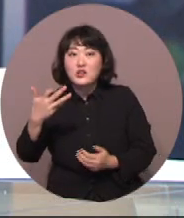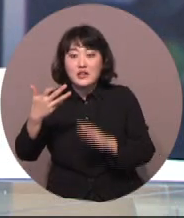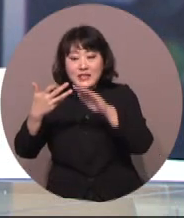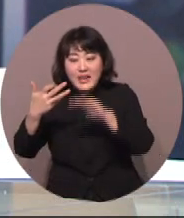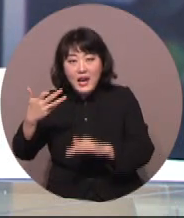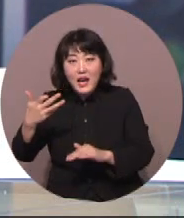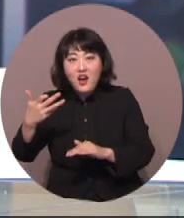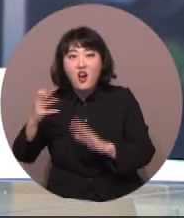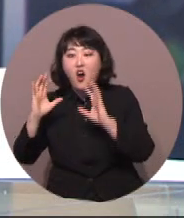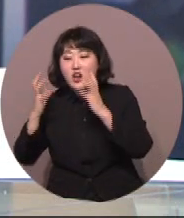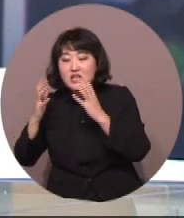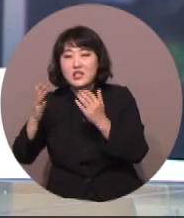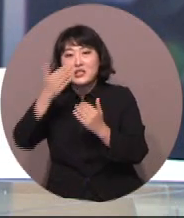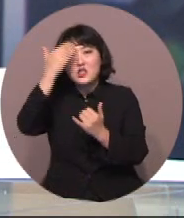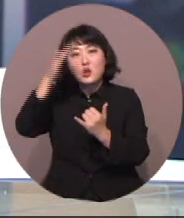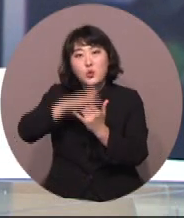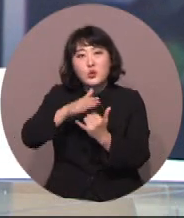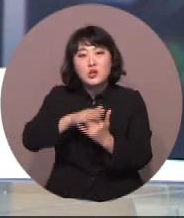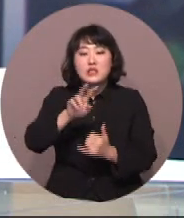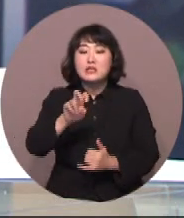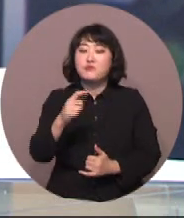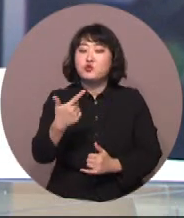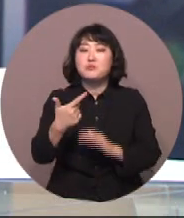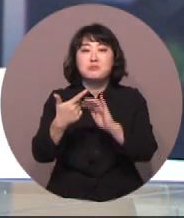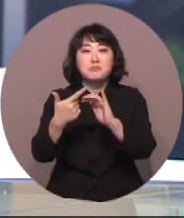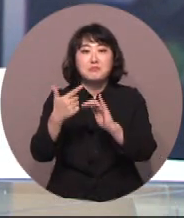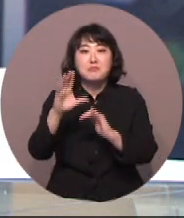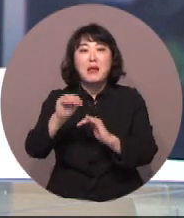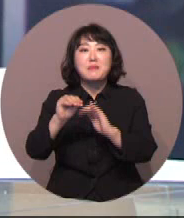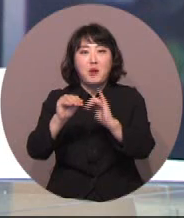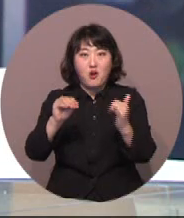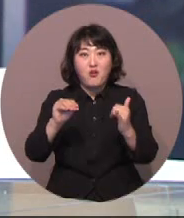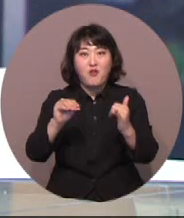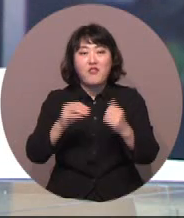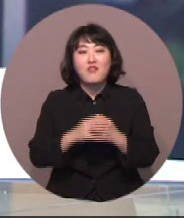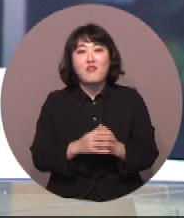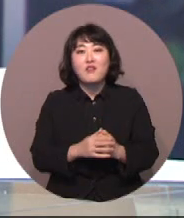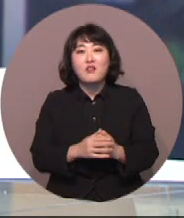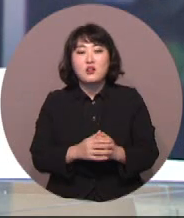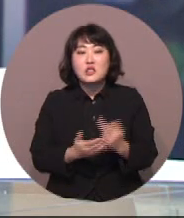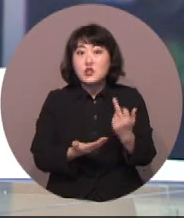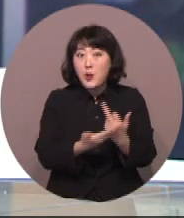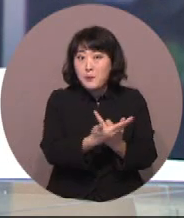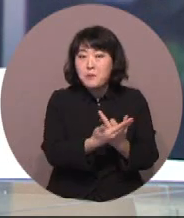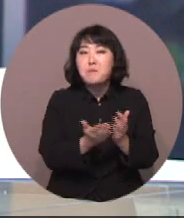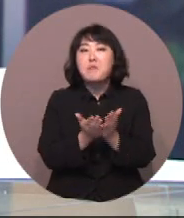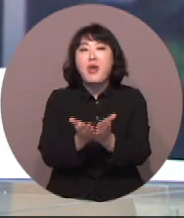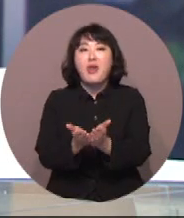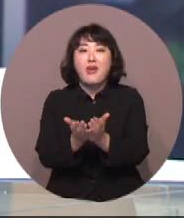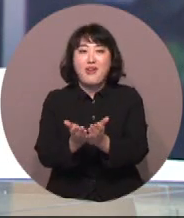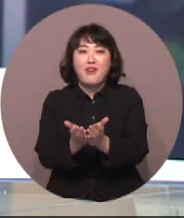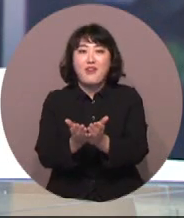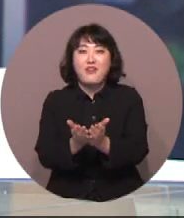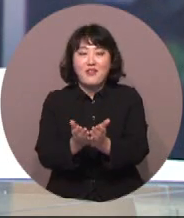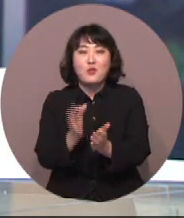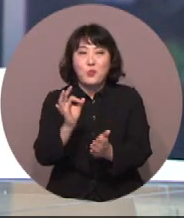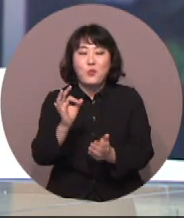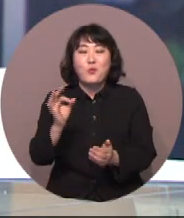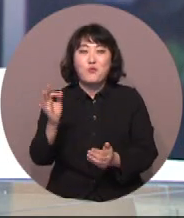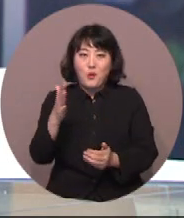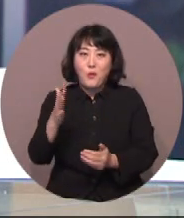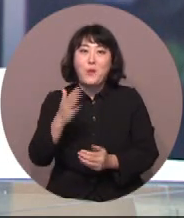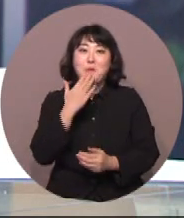도내 어린이와 청소년이 10 6만여 명의 대상 인데요 섬 지역 주민들은 여객선 운임 도 면제됩니다